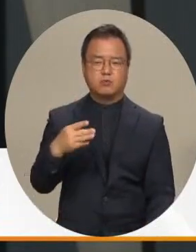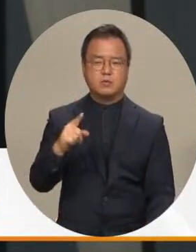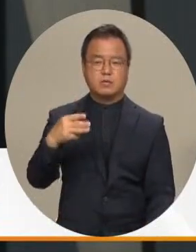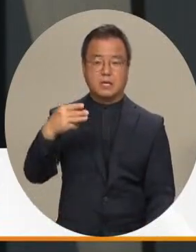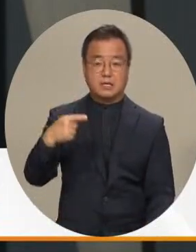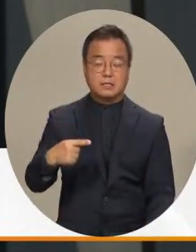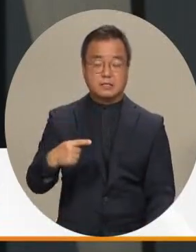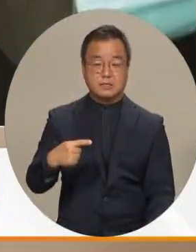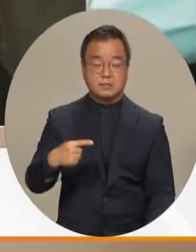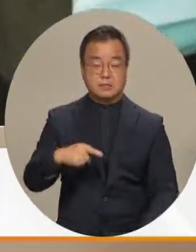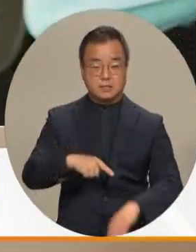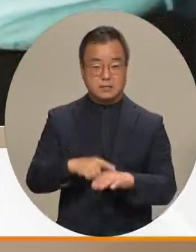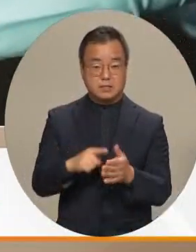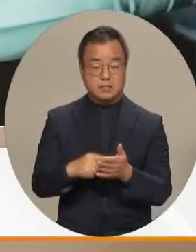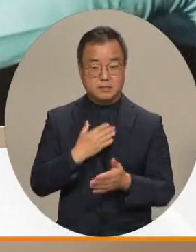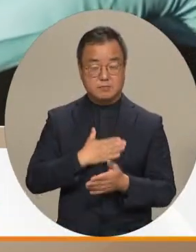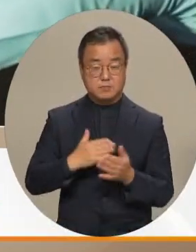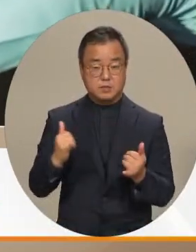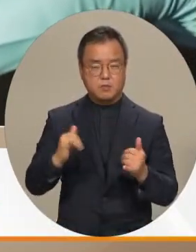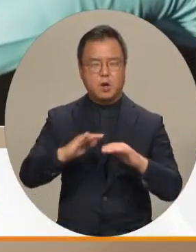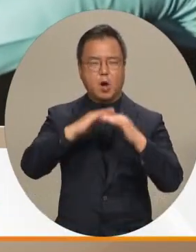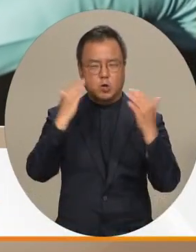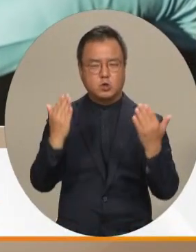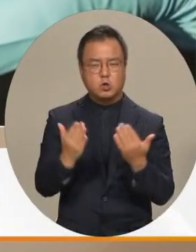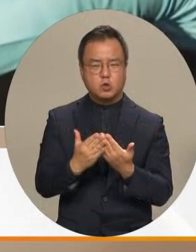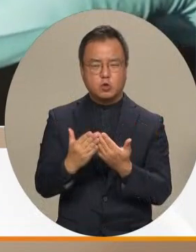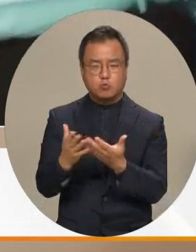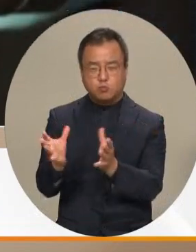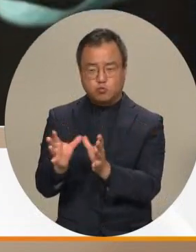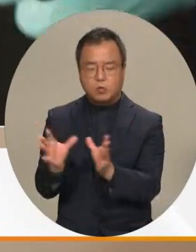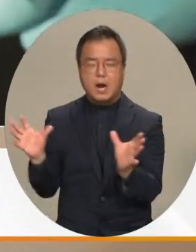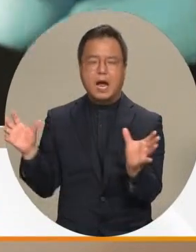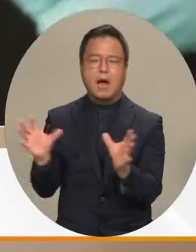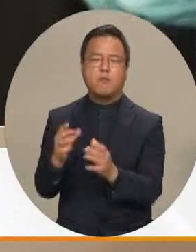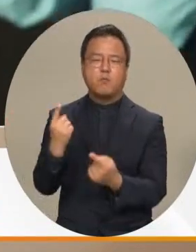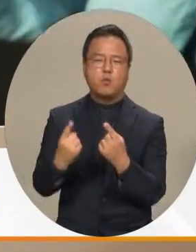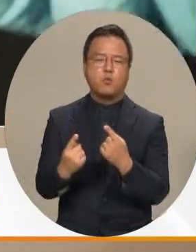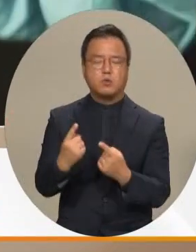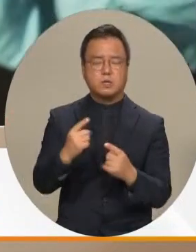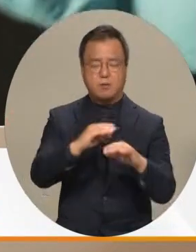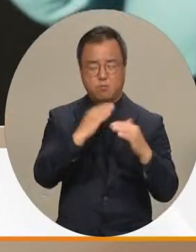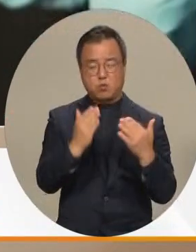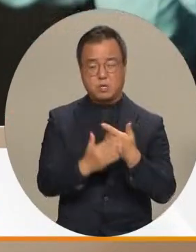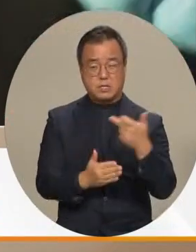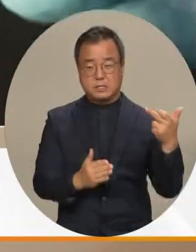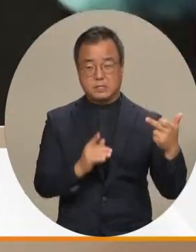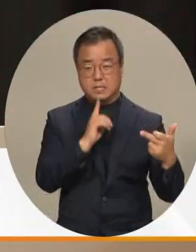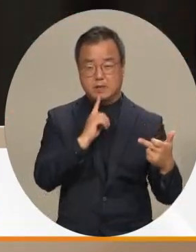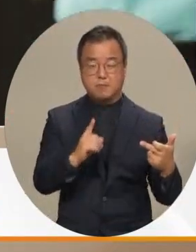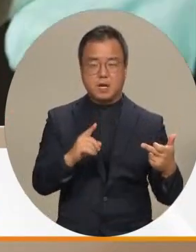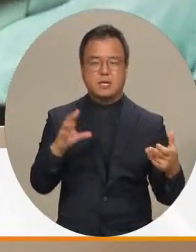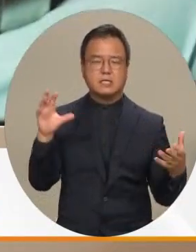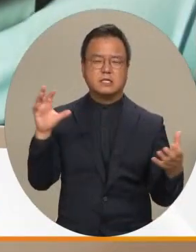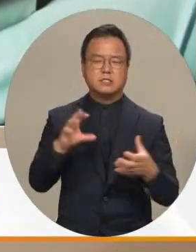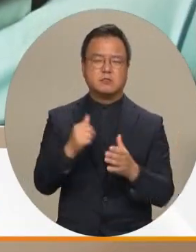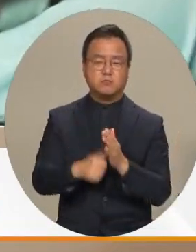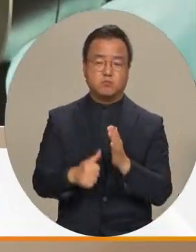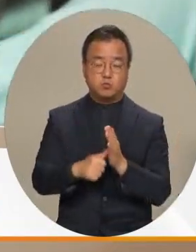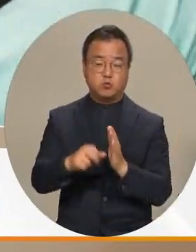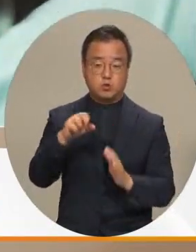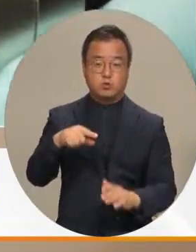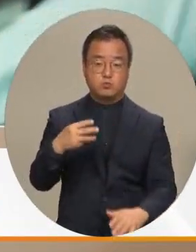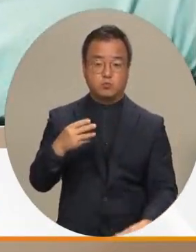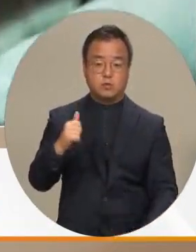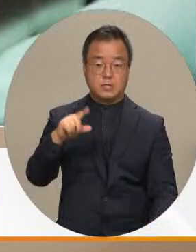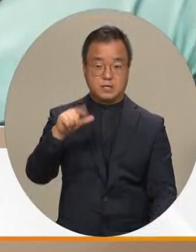말인 전체는 부분에 보다 크다라고 하는 말이 있습니다이 말이 가장 잘 어울린 학문이 바로 응집물질 물리학인 것이죠 원자